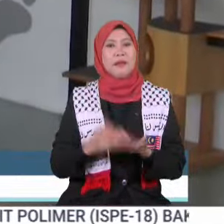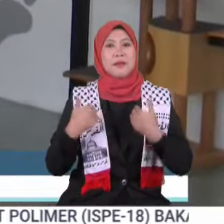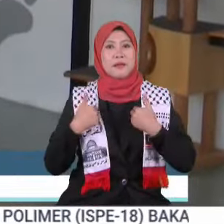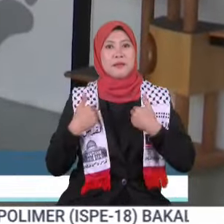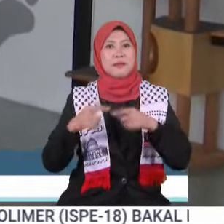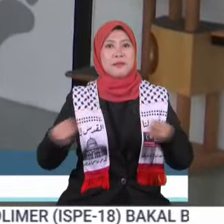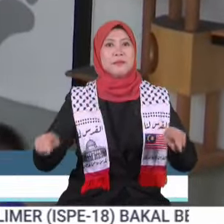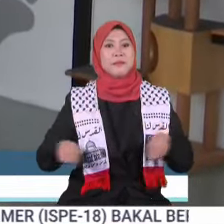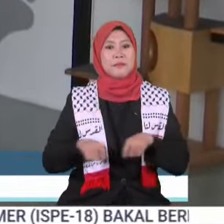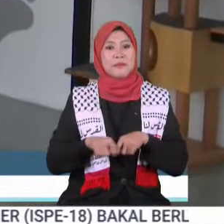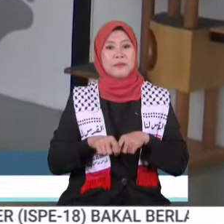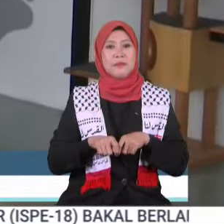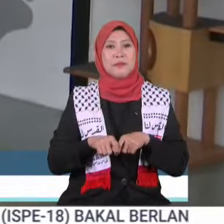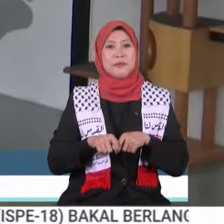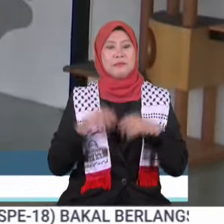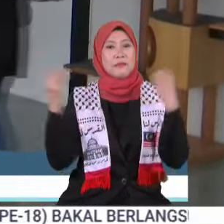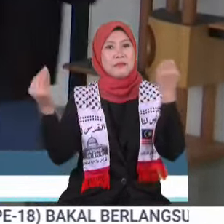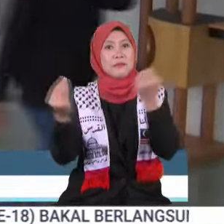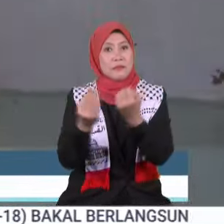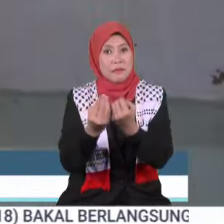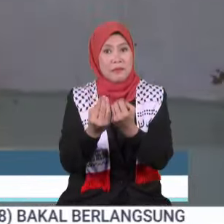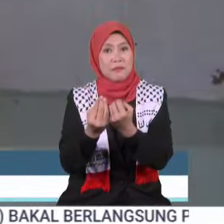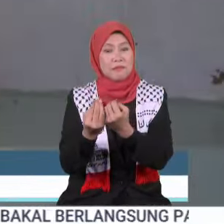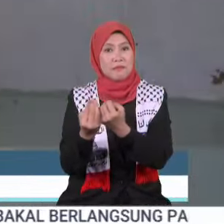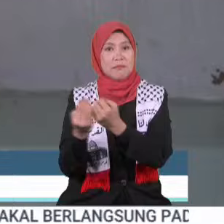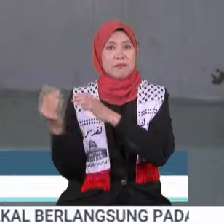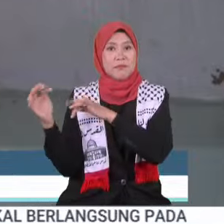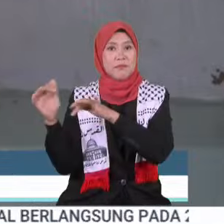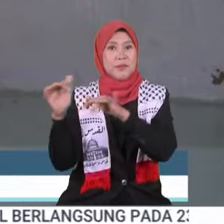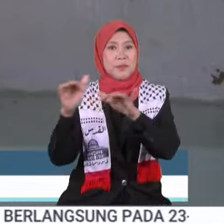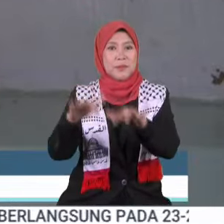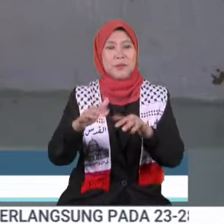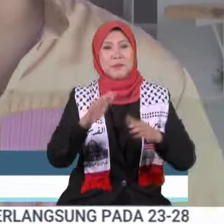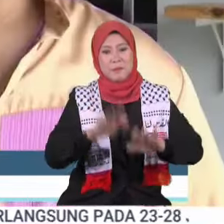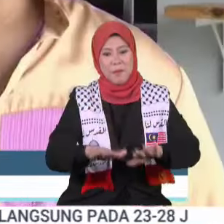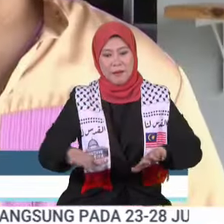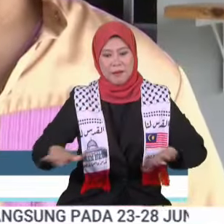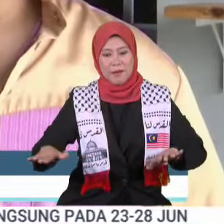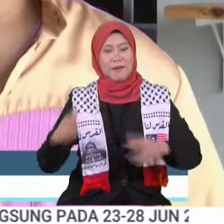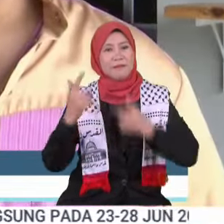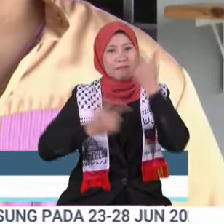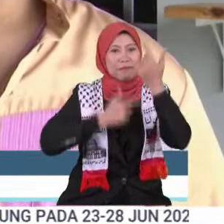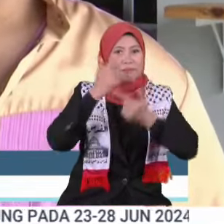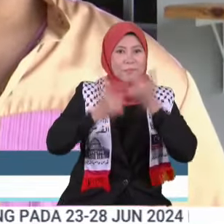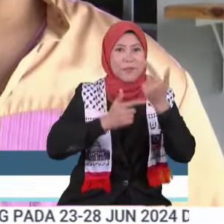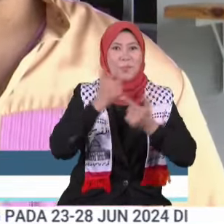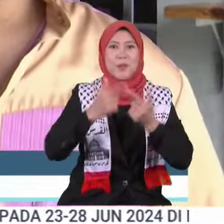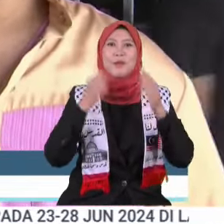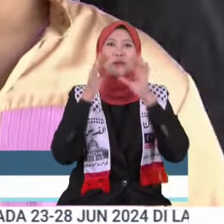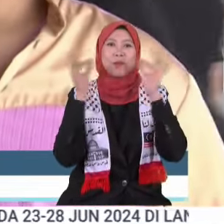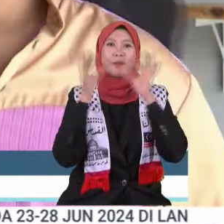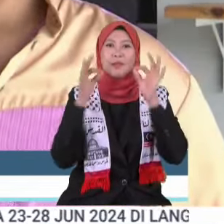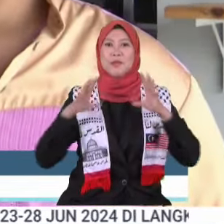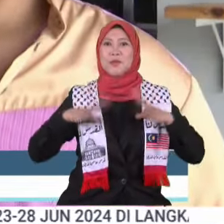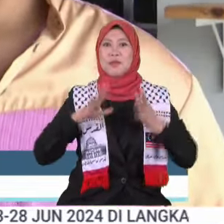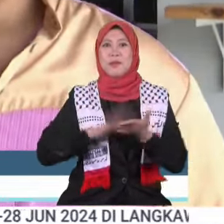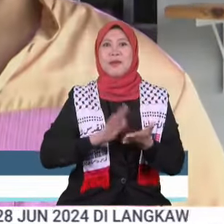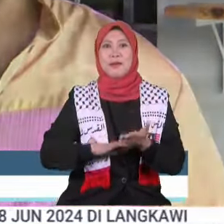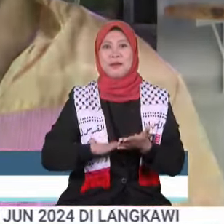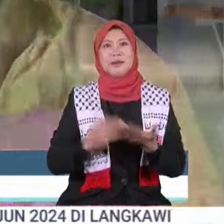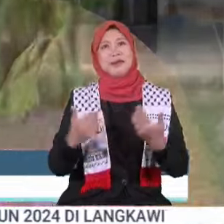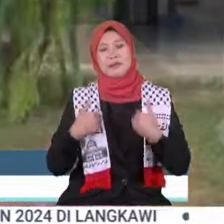untuk masyarakat untuk menghala membawa anak-anak beriada bercuti masa cuti sekolah ni, ada tempat